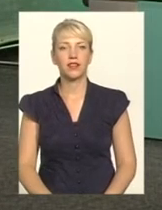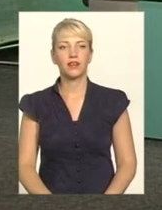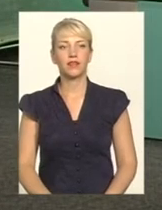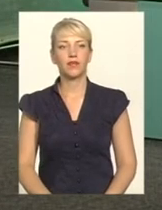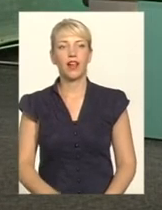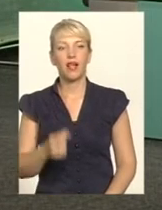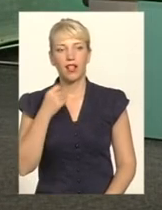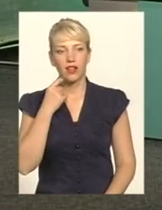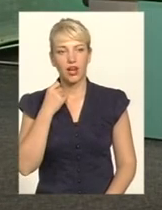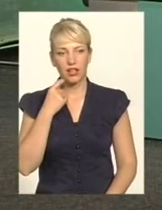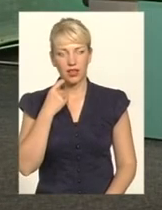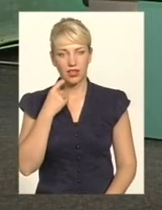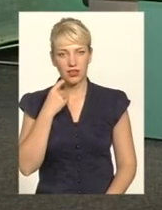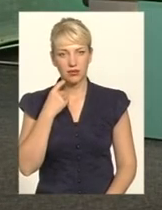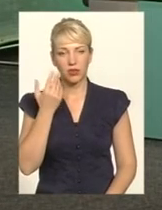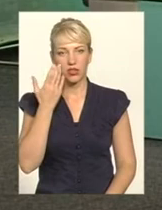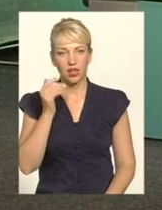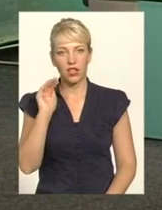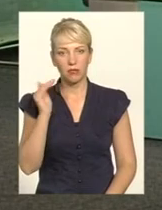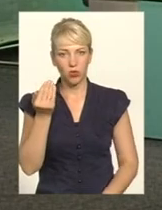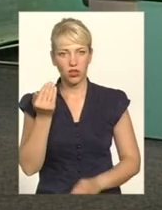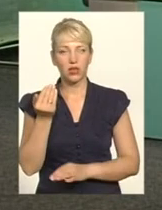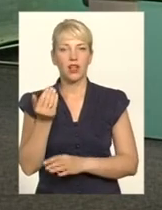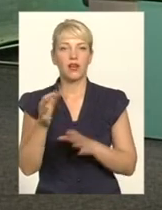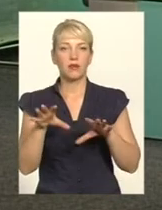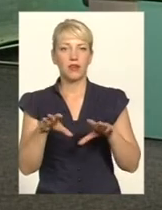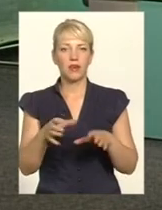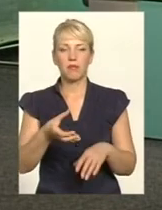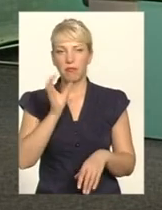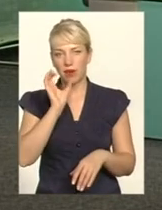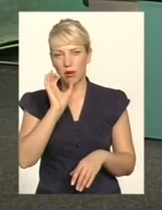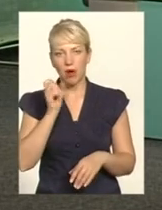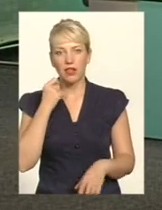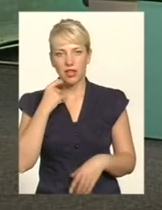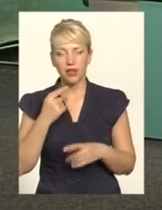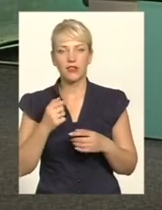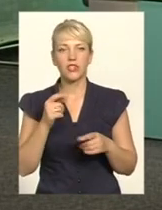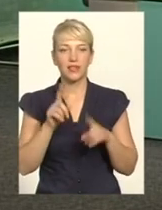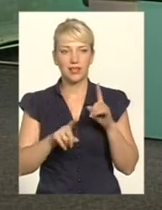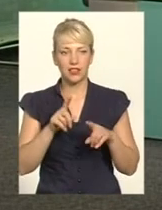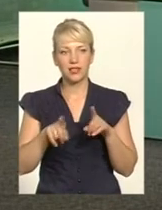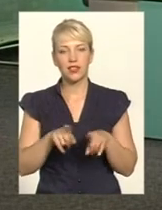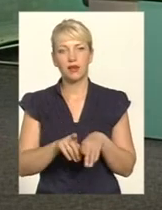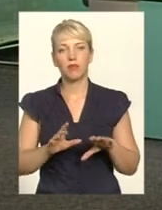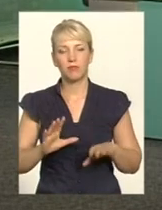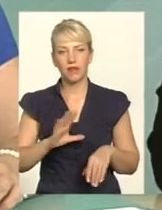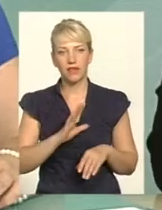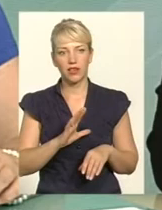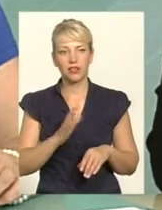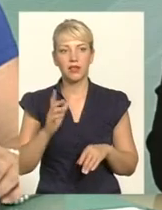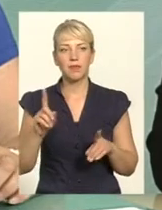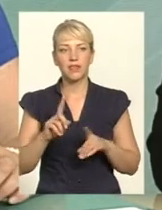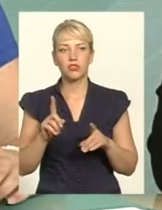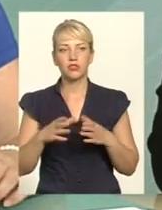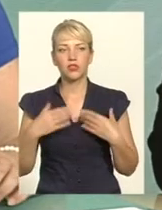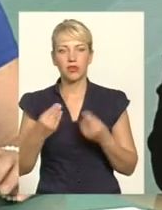алкоголізм. От, коли дитина приймає алкоголь і... Иногда бывает это из семьи, которые есть